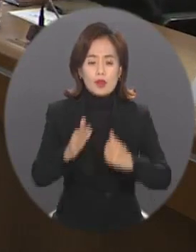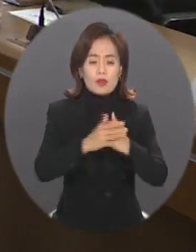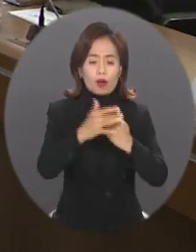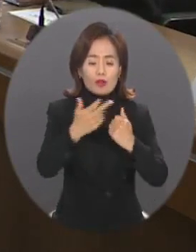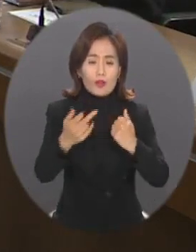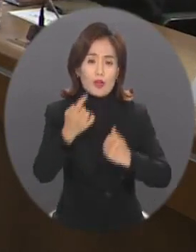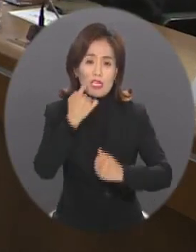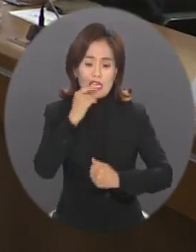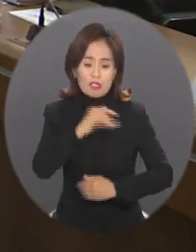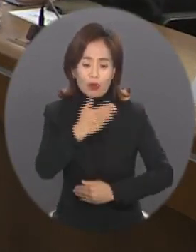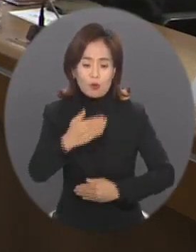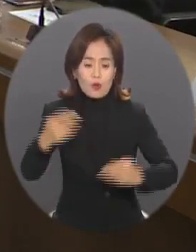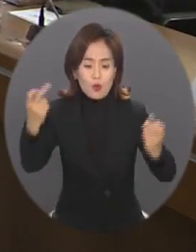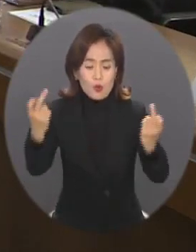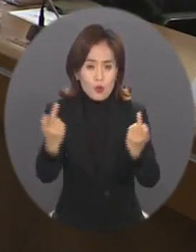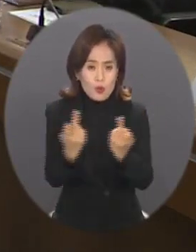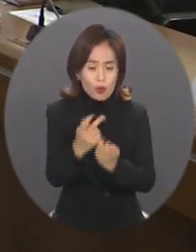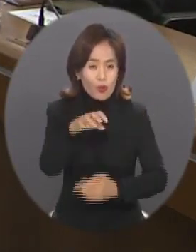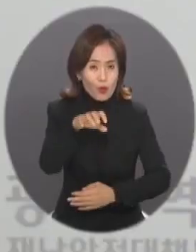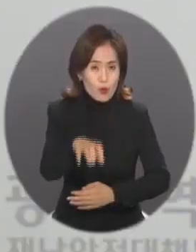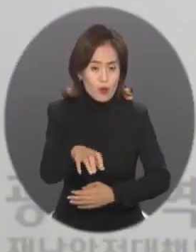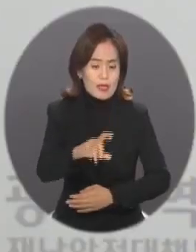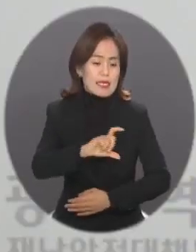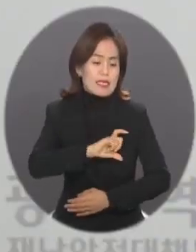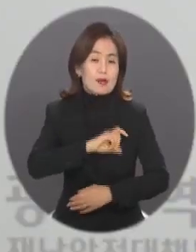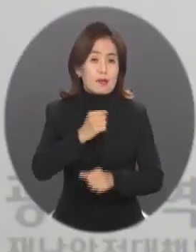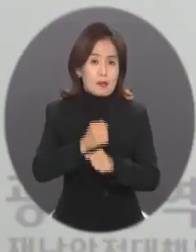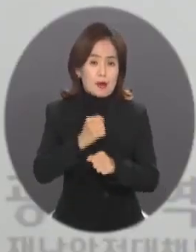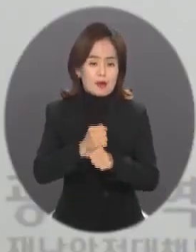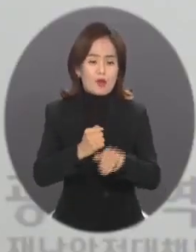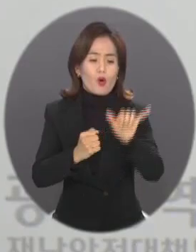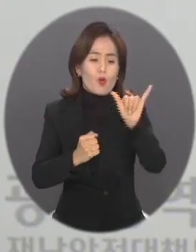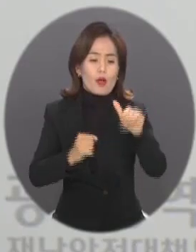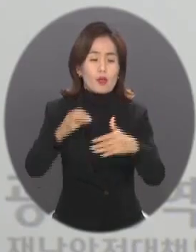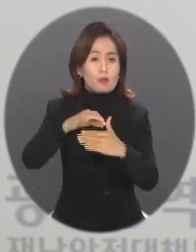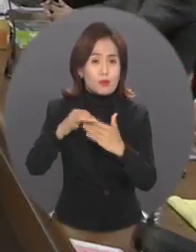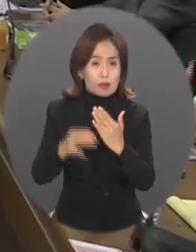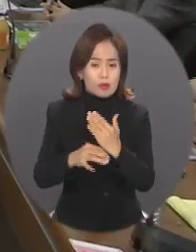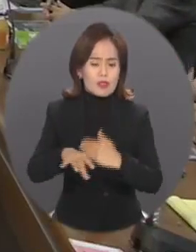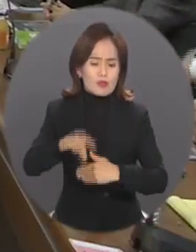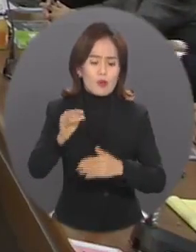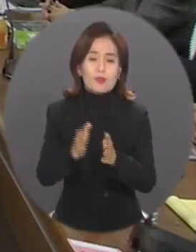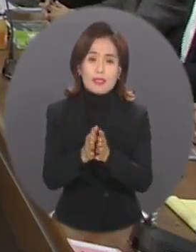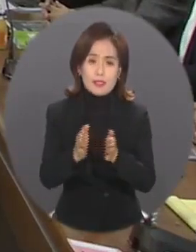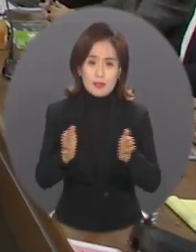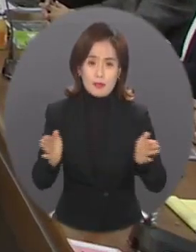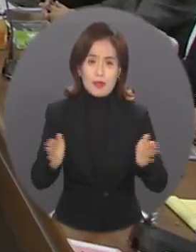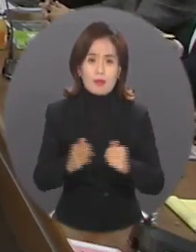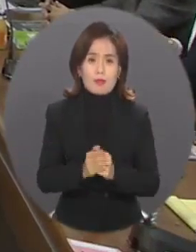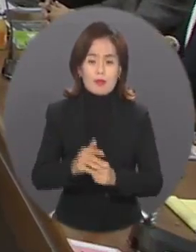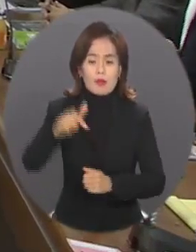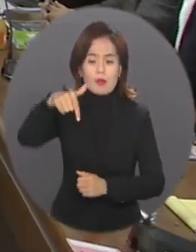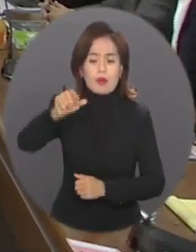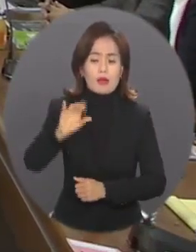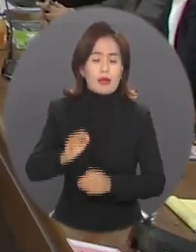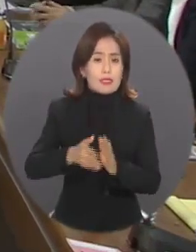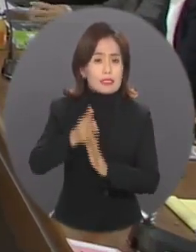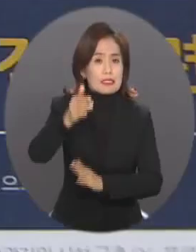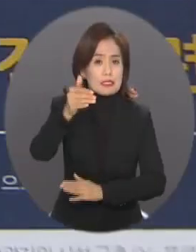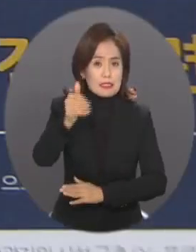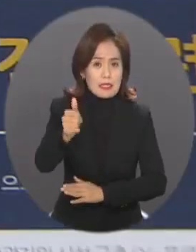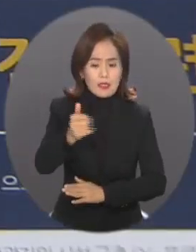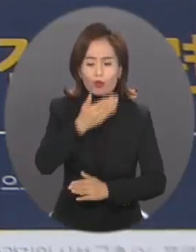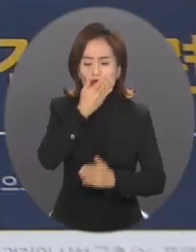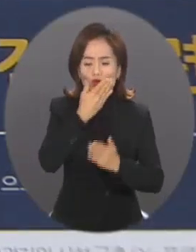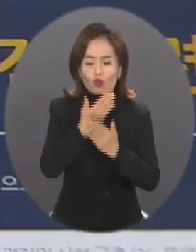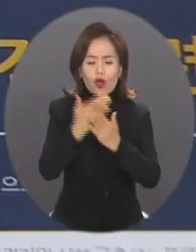영산강과 황룡강이 합류하는 지점을 형상화해 이름 붙인 이른바 Y 프로젝트가 첫 발을 뗐습니다. 강 시장의 핵심 공약 중 하나이기도